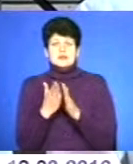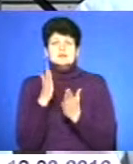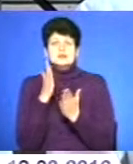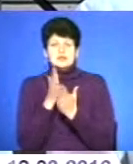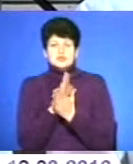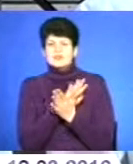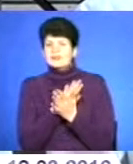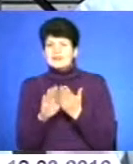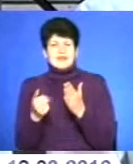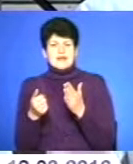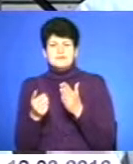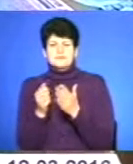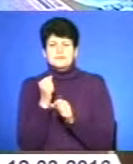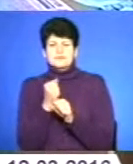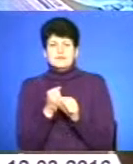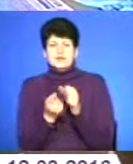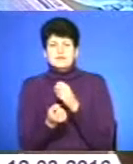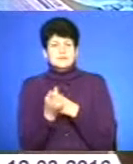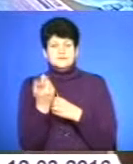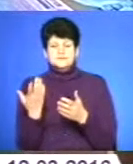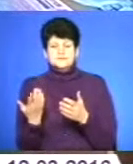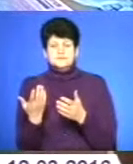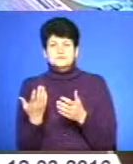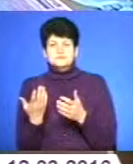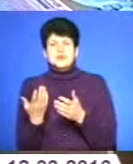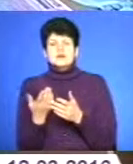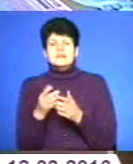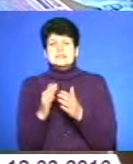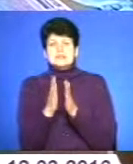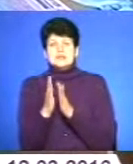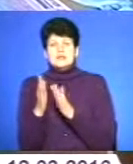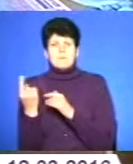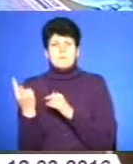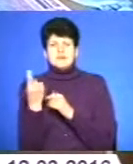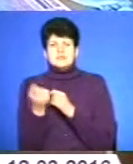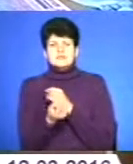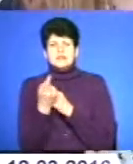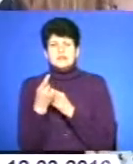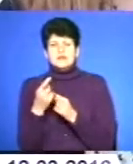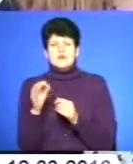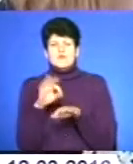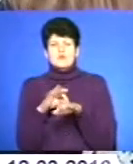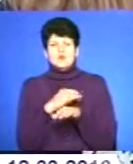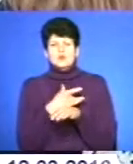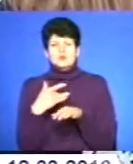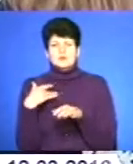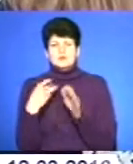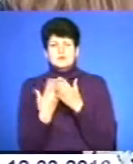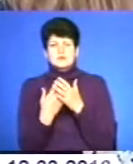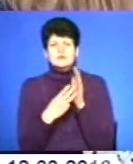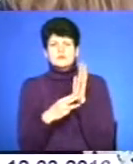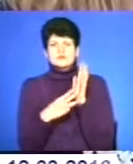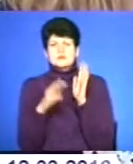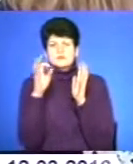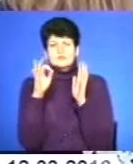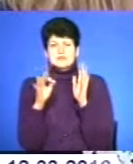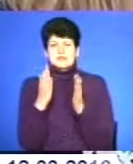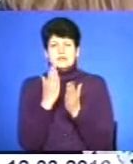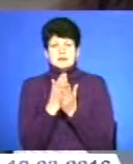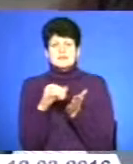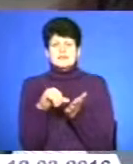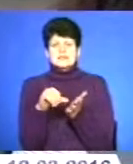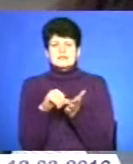ми не довиявляємо наших хворих. За статистикою, серед вперше виявлених хворих на туберкульоз, близько 80% становлять